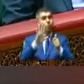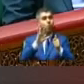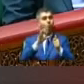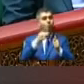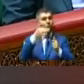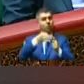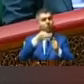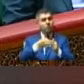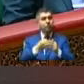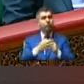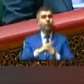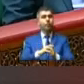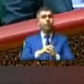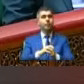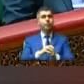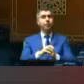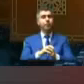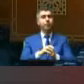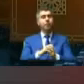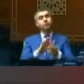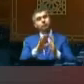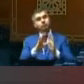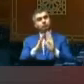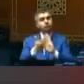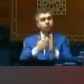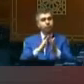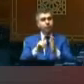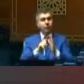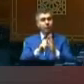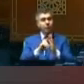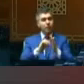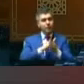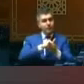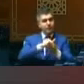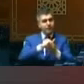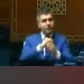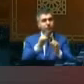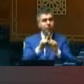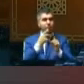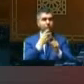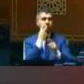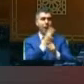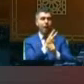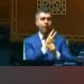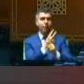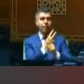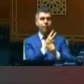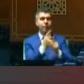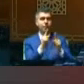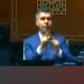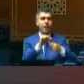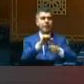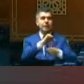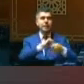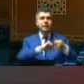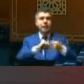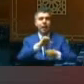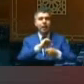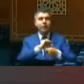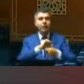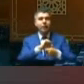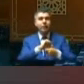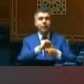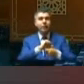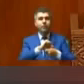6 اشهر. لان كما قلت لكم وحتى ملي كان هذه العمليات الاستباقيه كنا كنشوفوا ماذا يقع في المارشي نواغ او في السوق. اما زوج